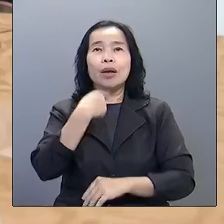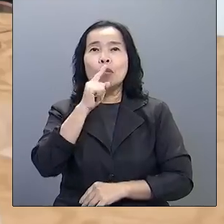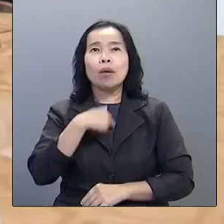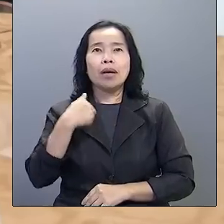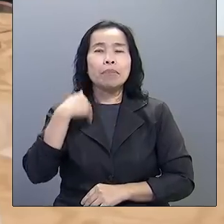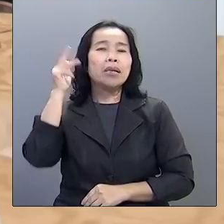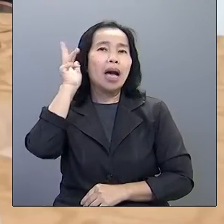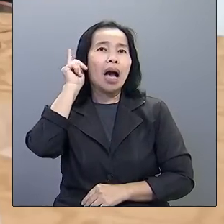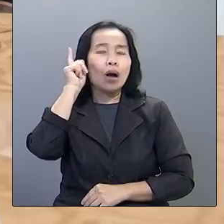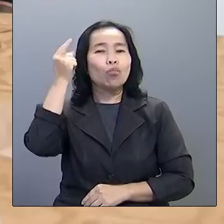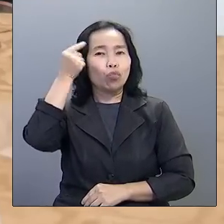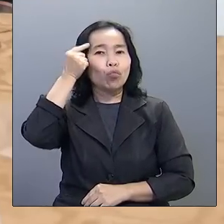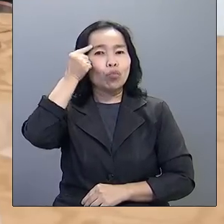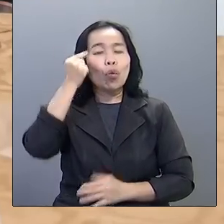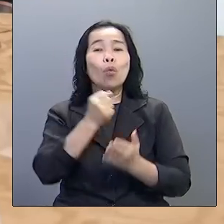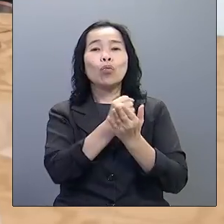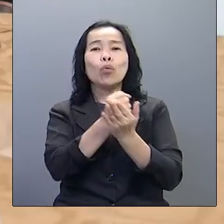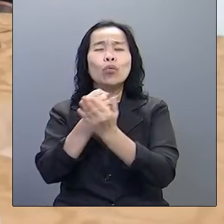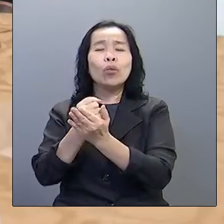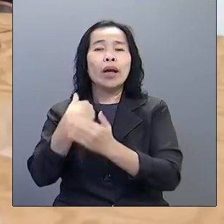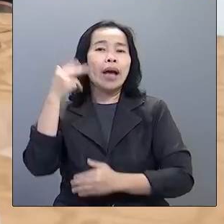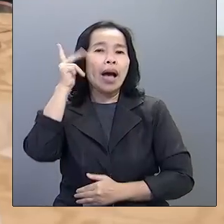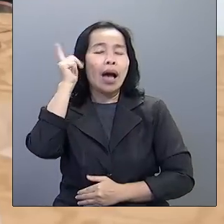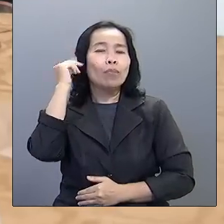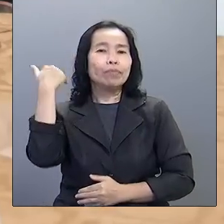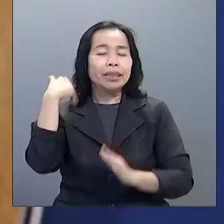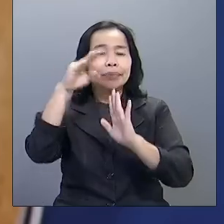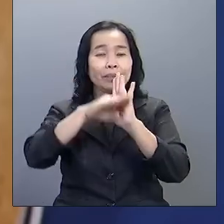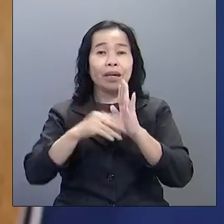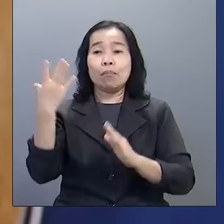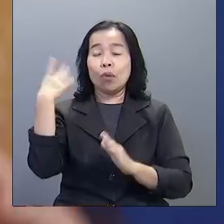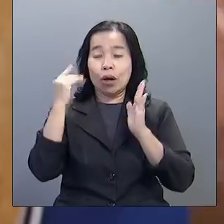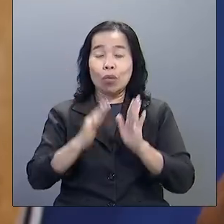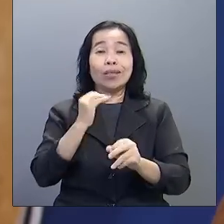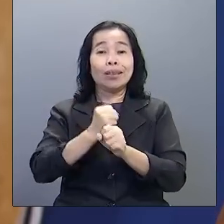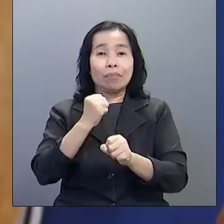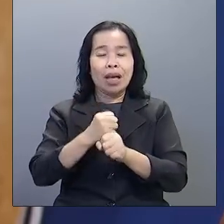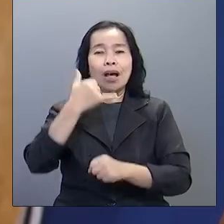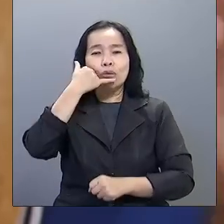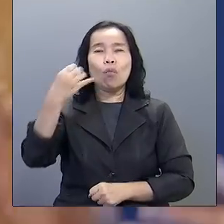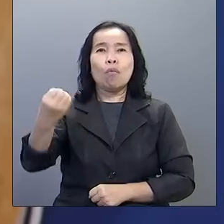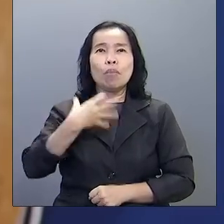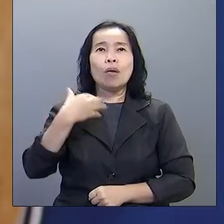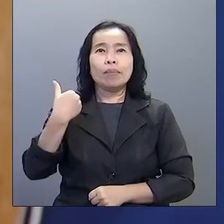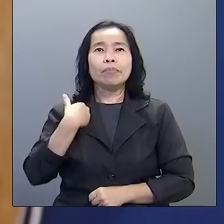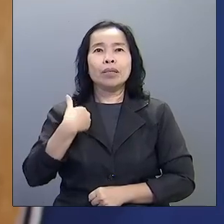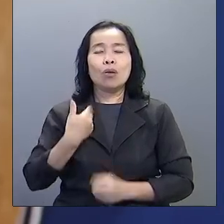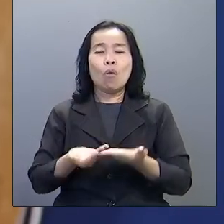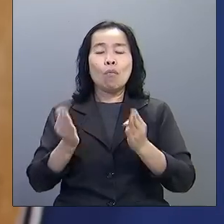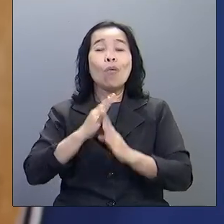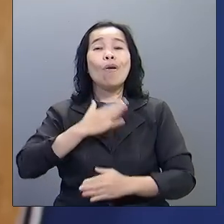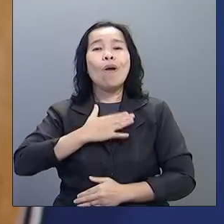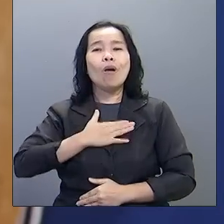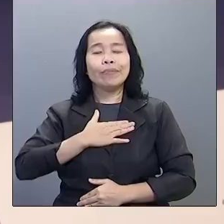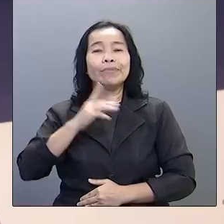ามข่าวคราวการช่วยเหลือกันมาต่อเนื่องและทราบจากทางเจ้าหน้าที่เมื่อวานนี้นะคะว่าเกิดความสูญเสียเกิดขึ้นกับคนในครอบครัว